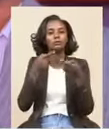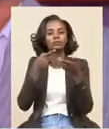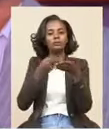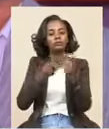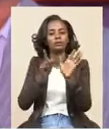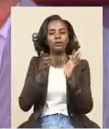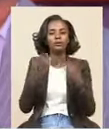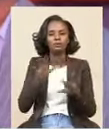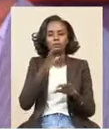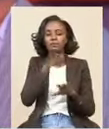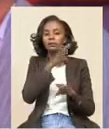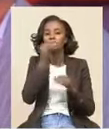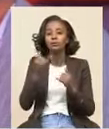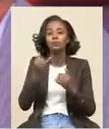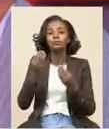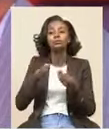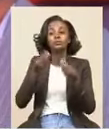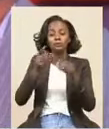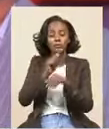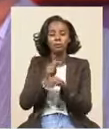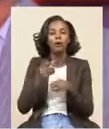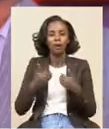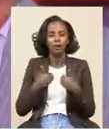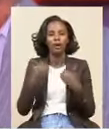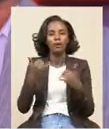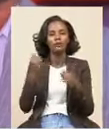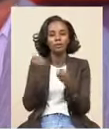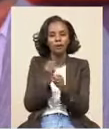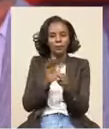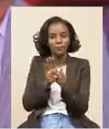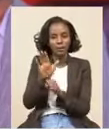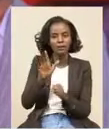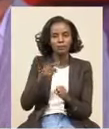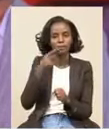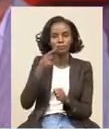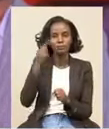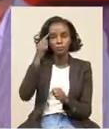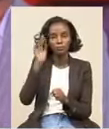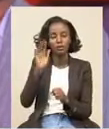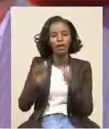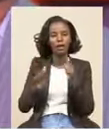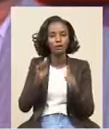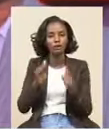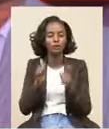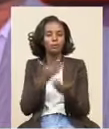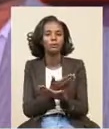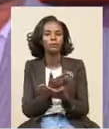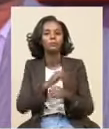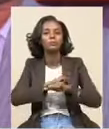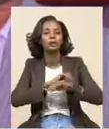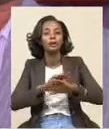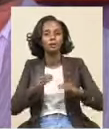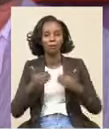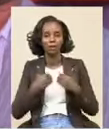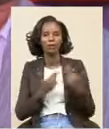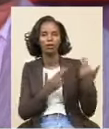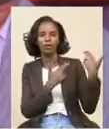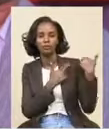ተቋሙ አሁን የሰጠነው አለ ለስራው በቂ ነው ብሎ የሚያስቡን የተኛውንም መሬት ባለን